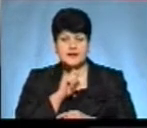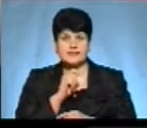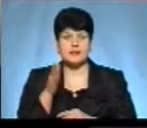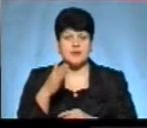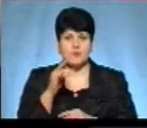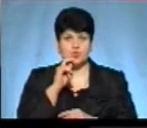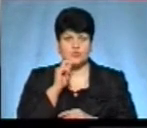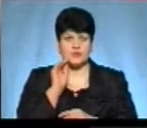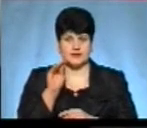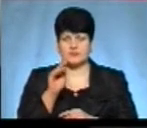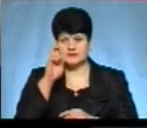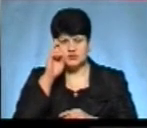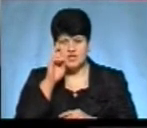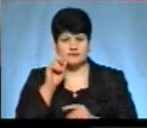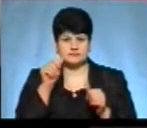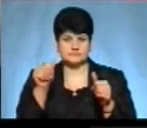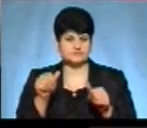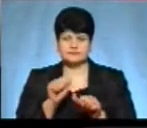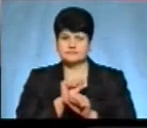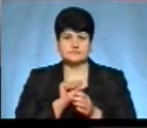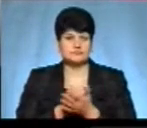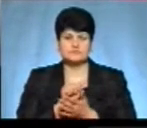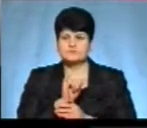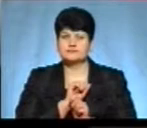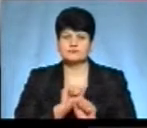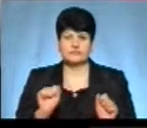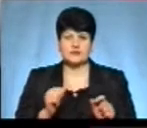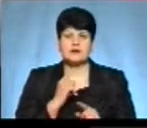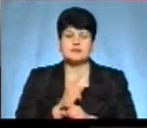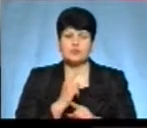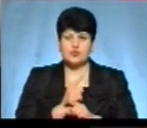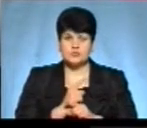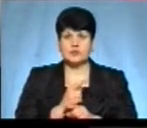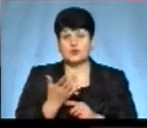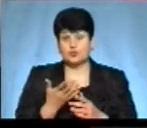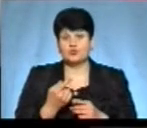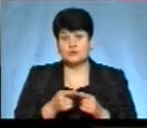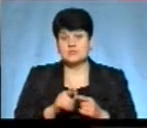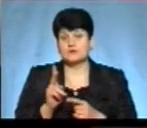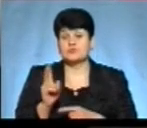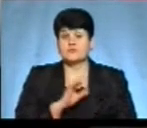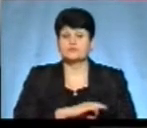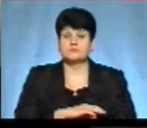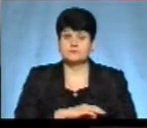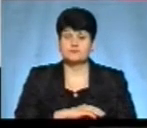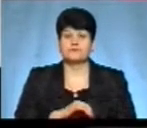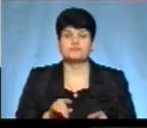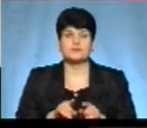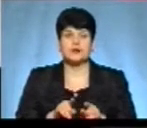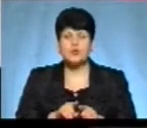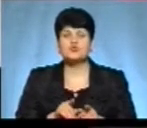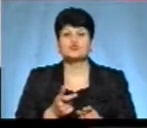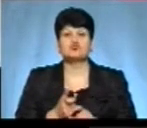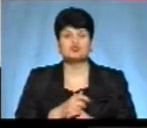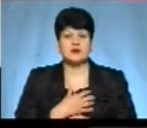взагалі зображення державних символів органів влади. Так, це забороняється. І тому деякі з кандидатів це використовували. Ну і також дуже важливо